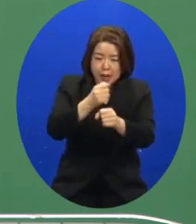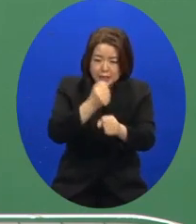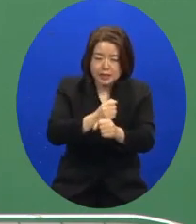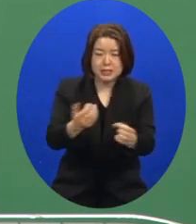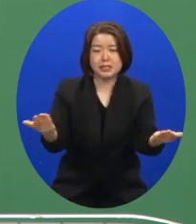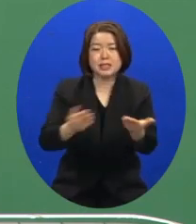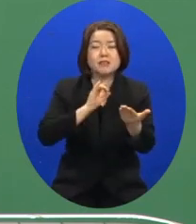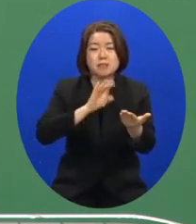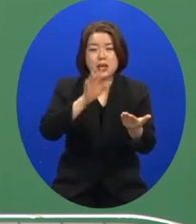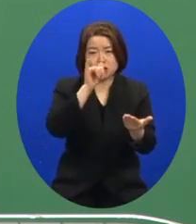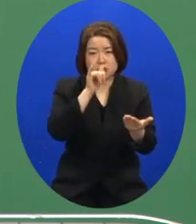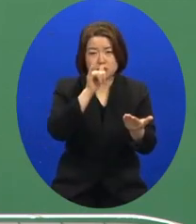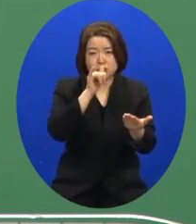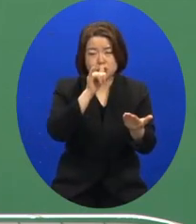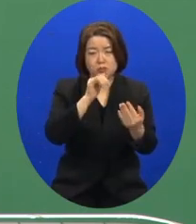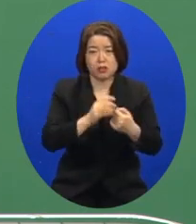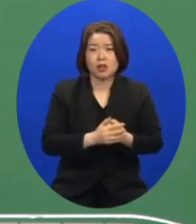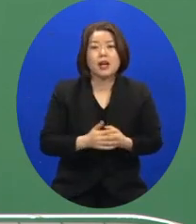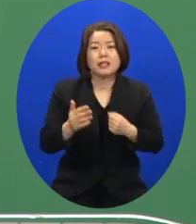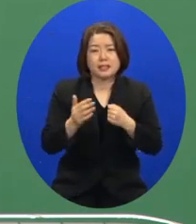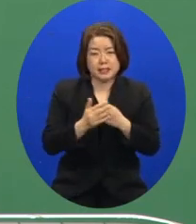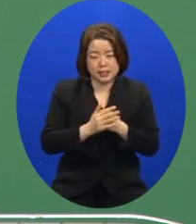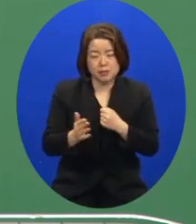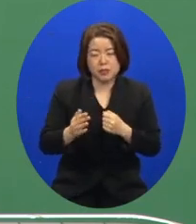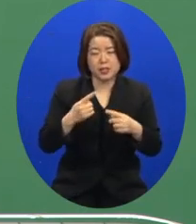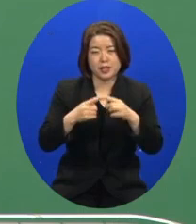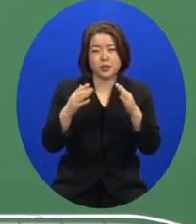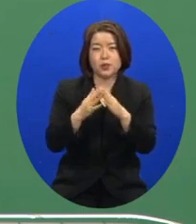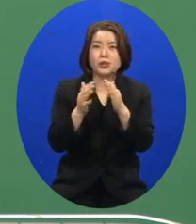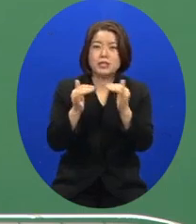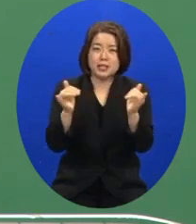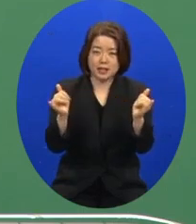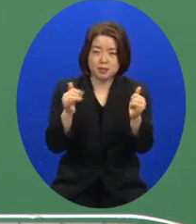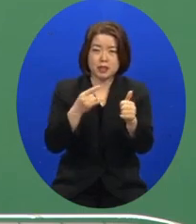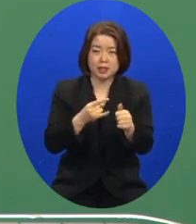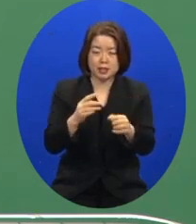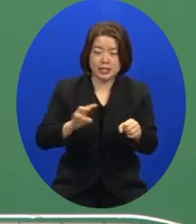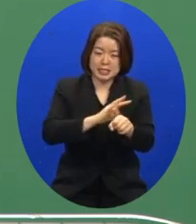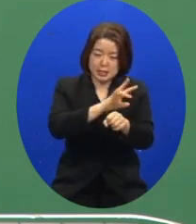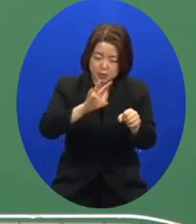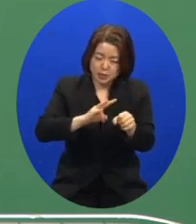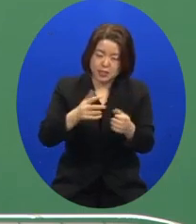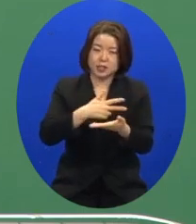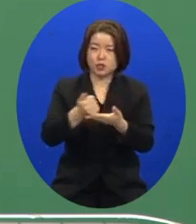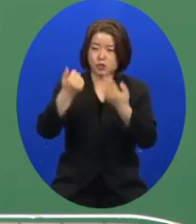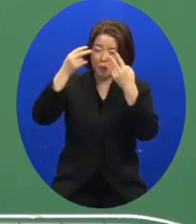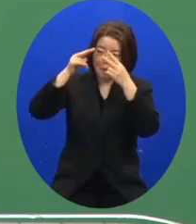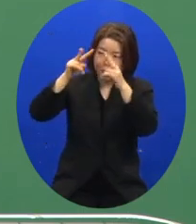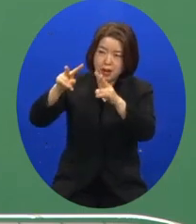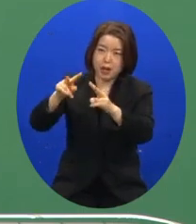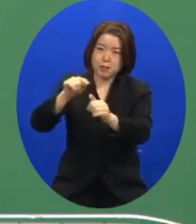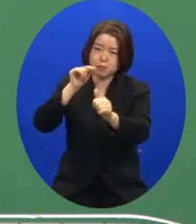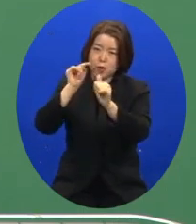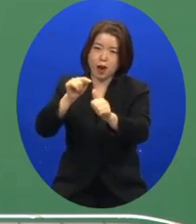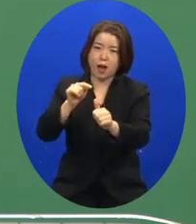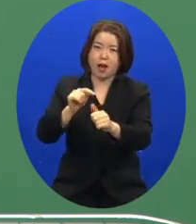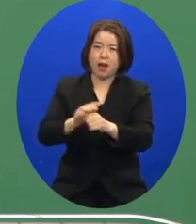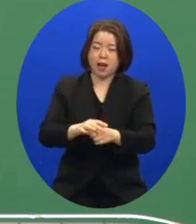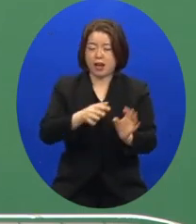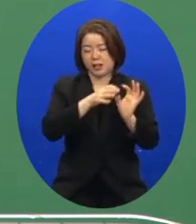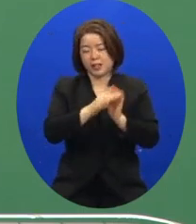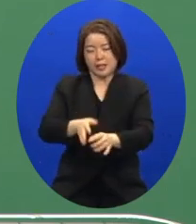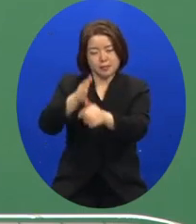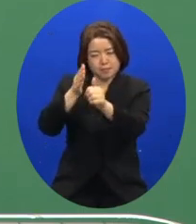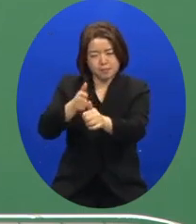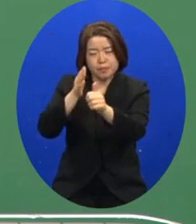없어요. 그래서 교인들에게 24시간 주님을 바라보라고 그렇게